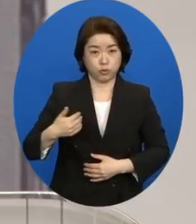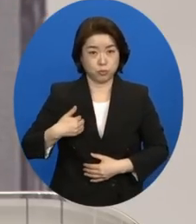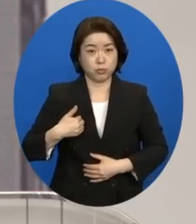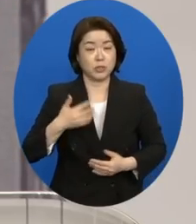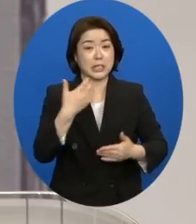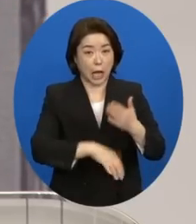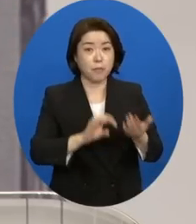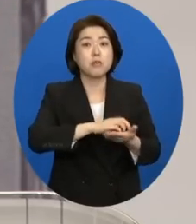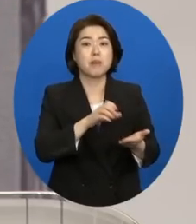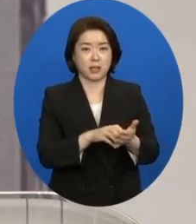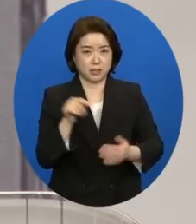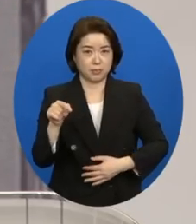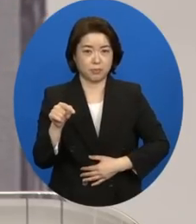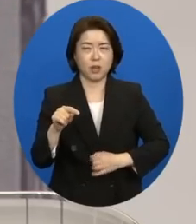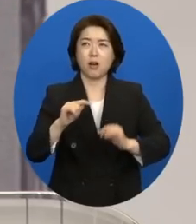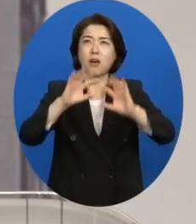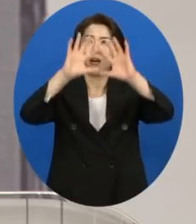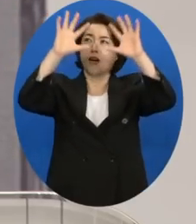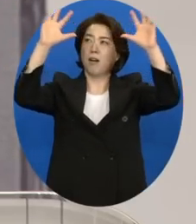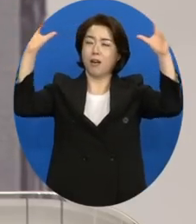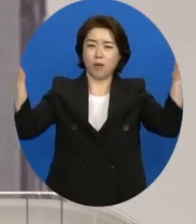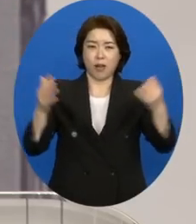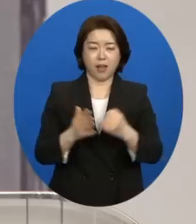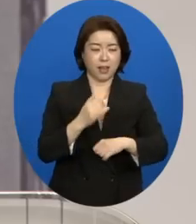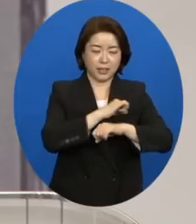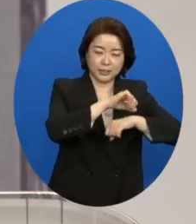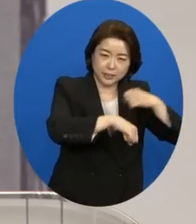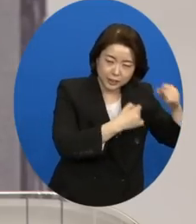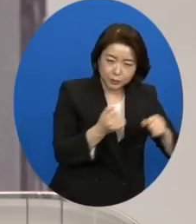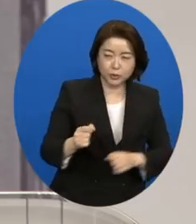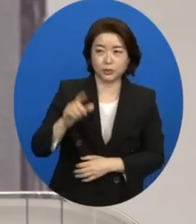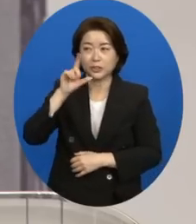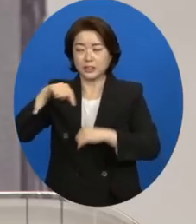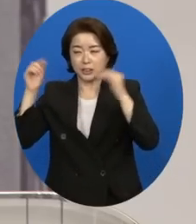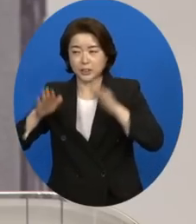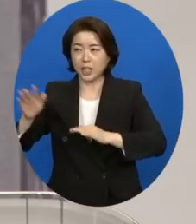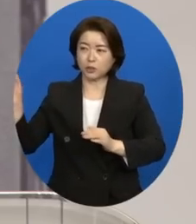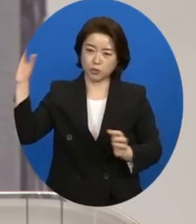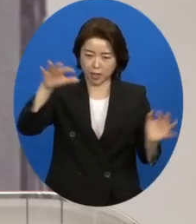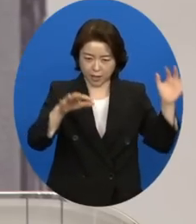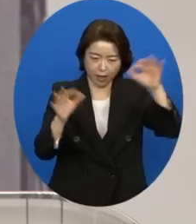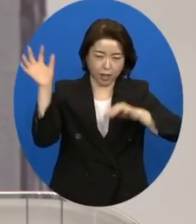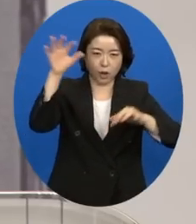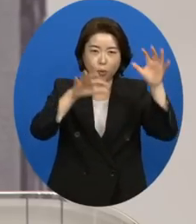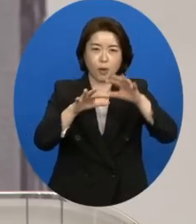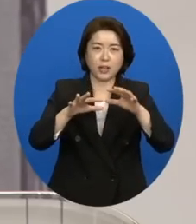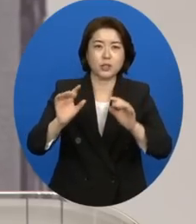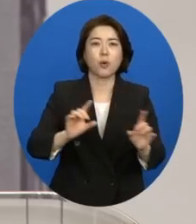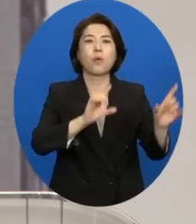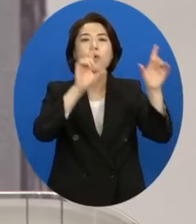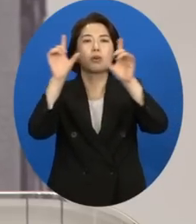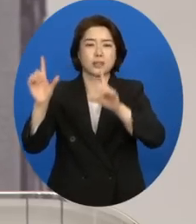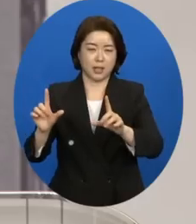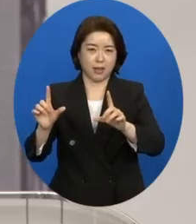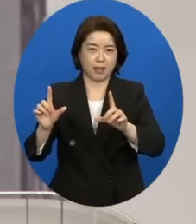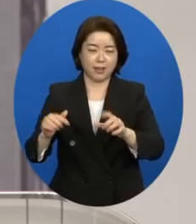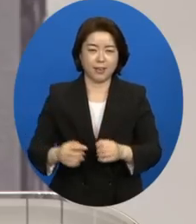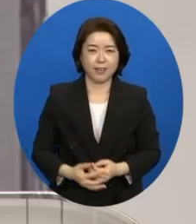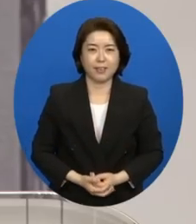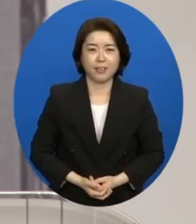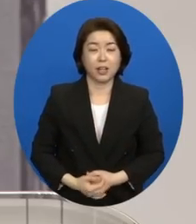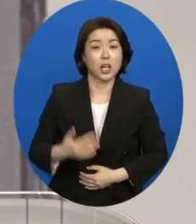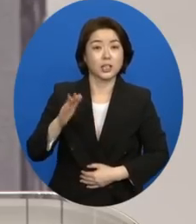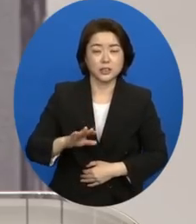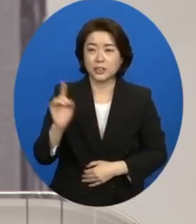거죠 들 짐승도 새도 거기에 와서 살고 모든 생물이 그 나무에서 먹이를 먹게 되는 겁니다